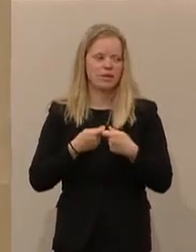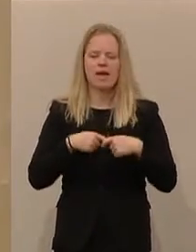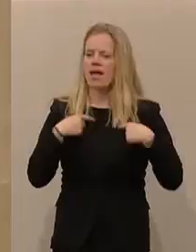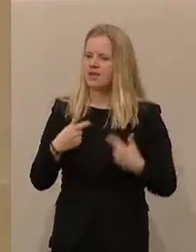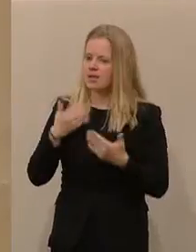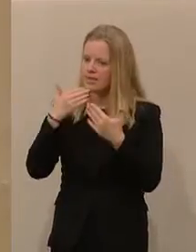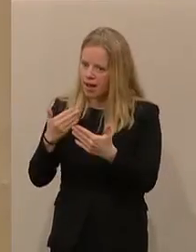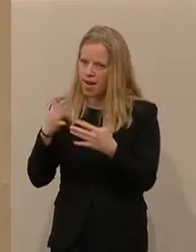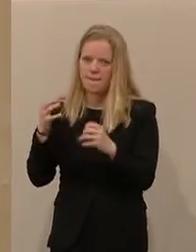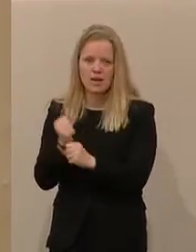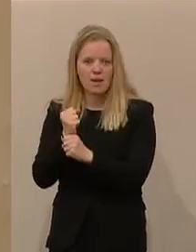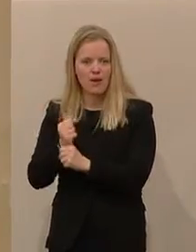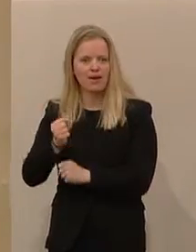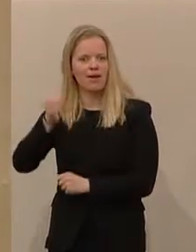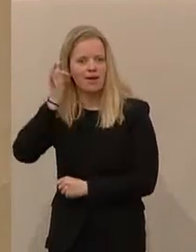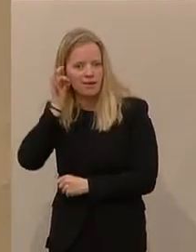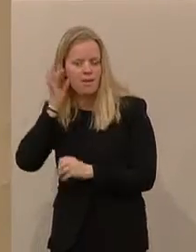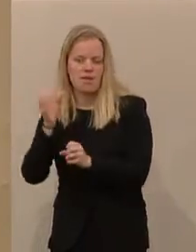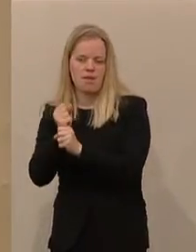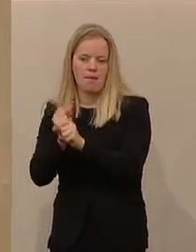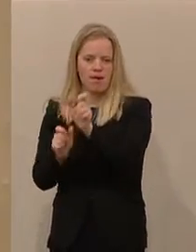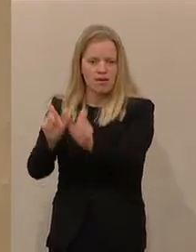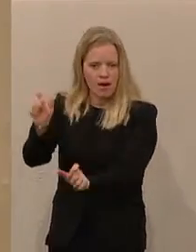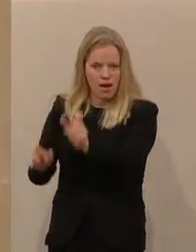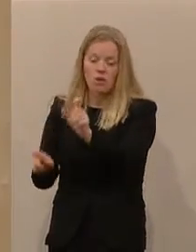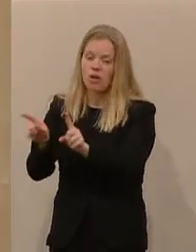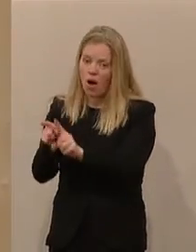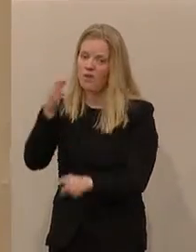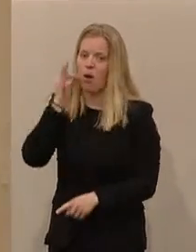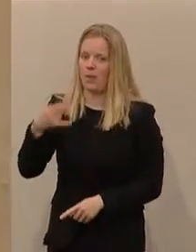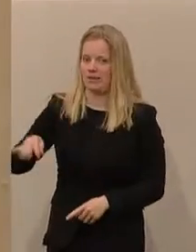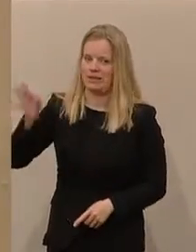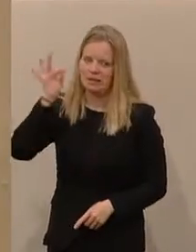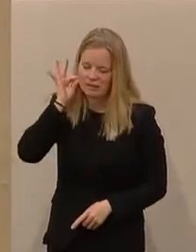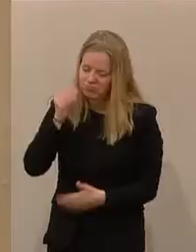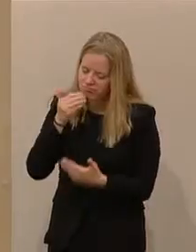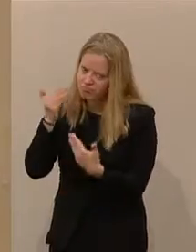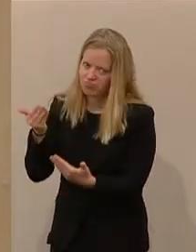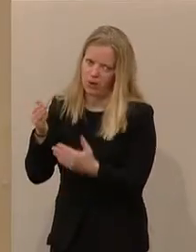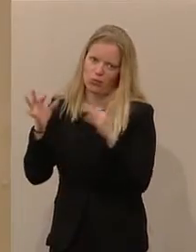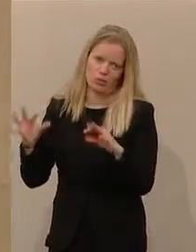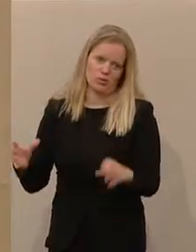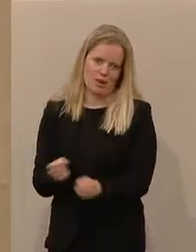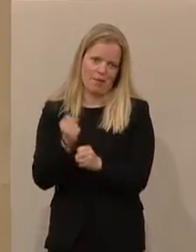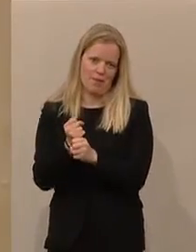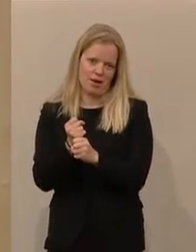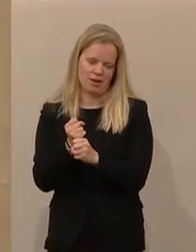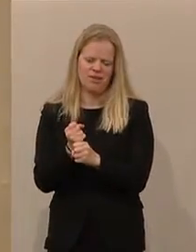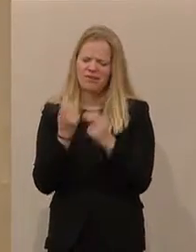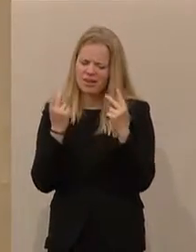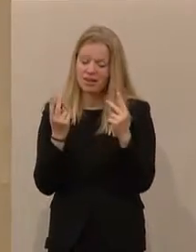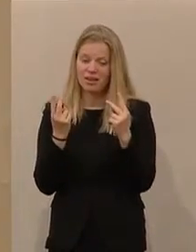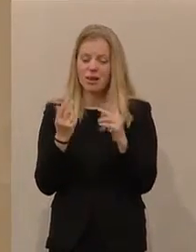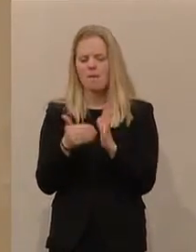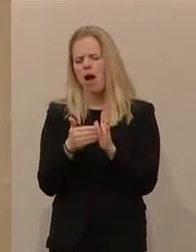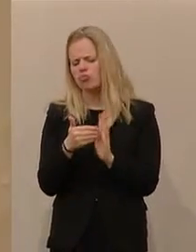den Mitarbeiterinnen und Mitarbeitern und auch bei der Frau Präsidentin. Es ist wichtig, dass es eine gute Planung gibt,